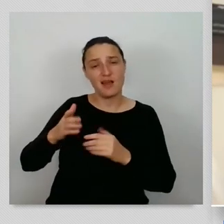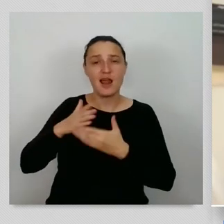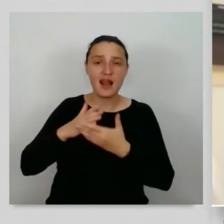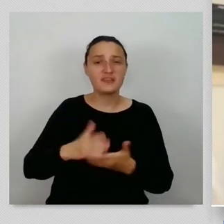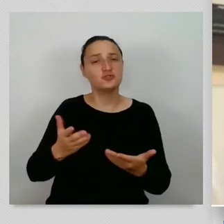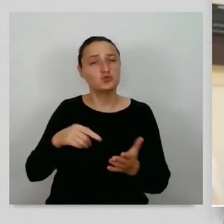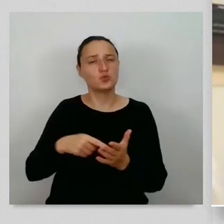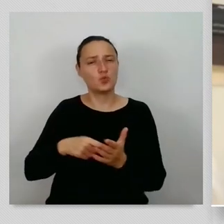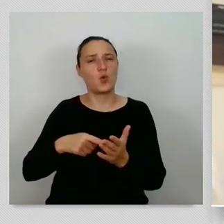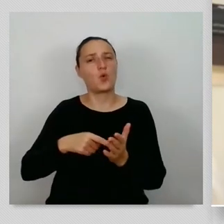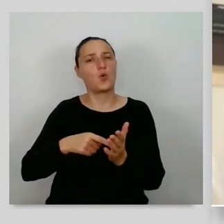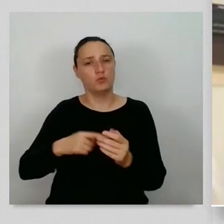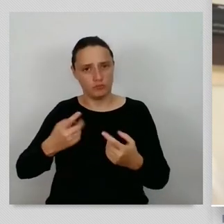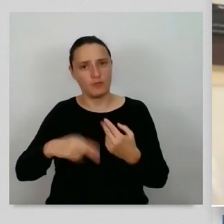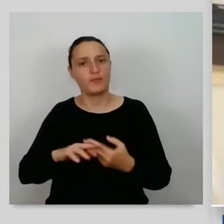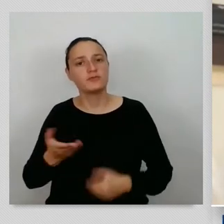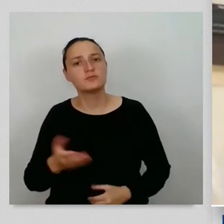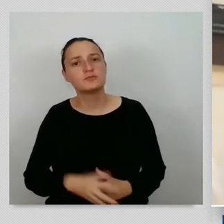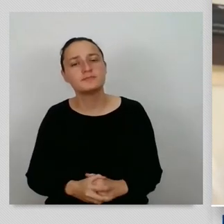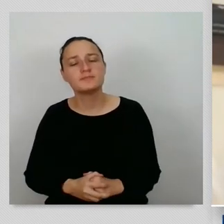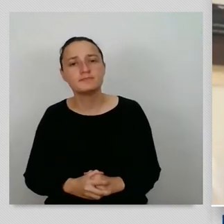ale właśnie pójście w